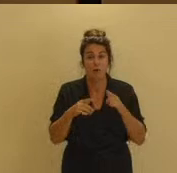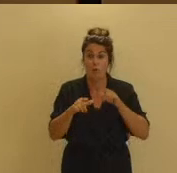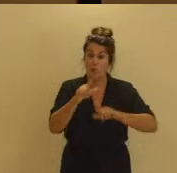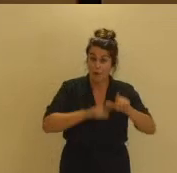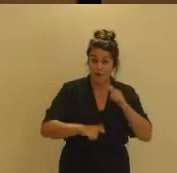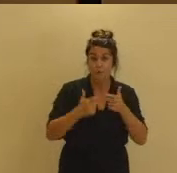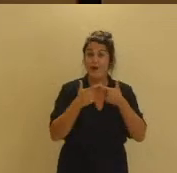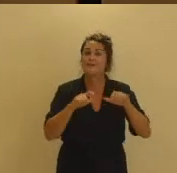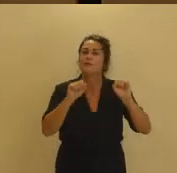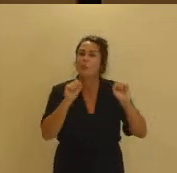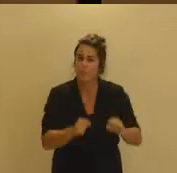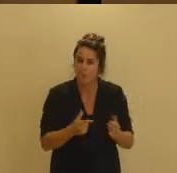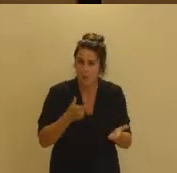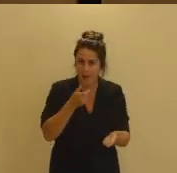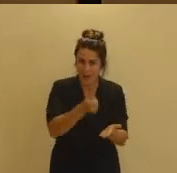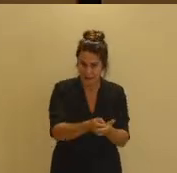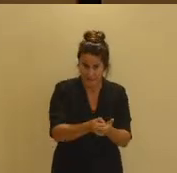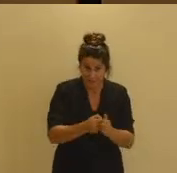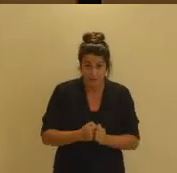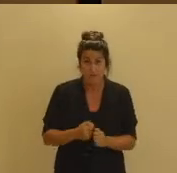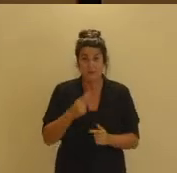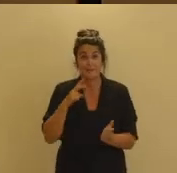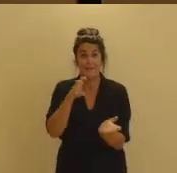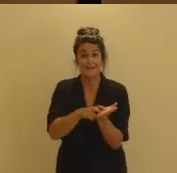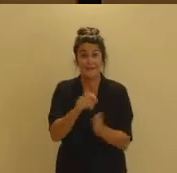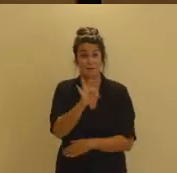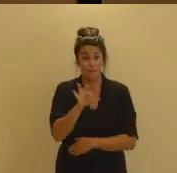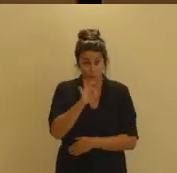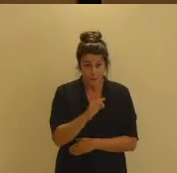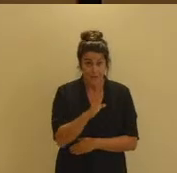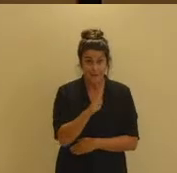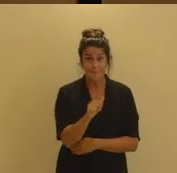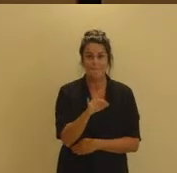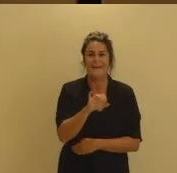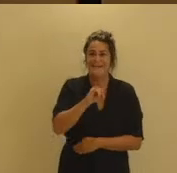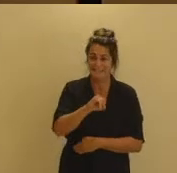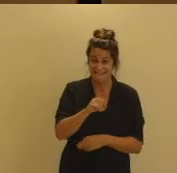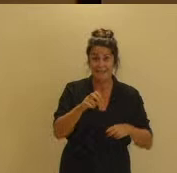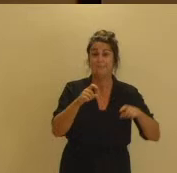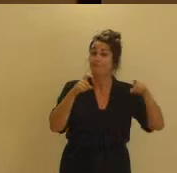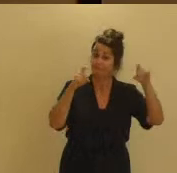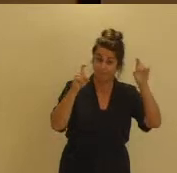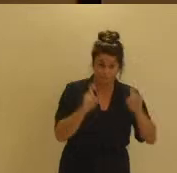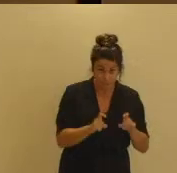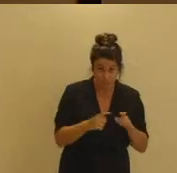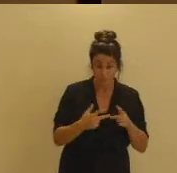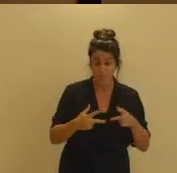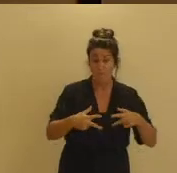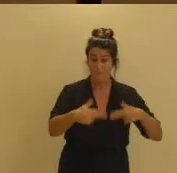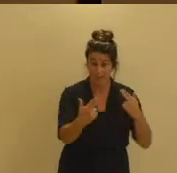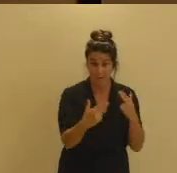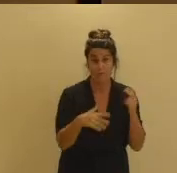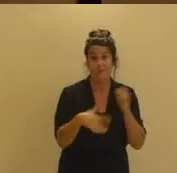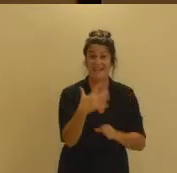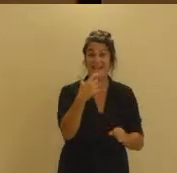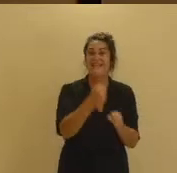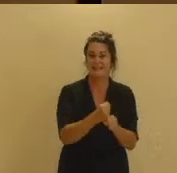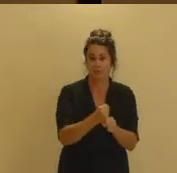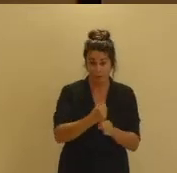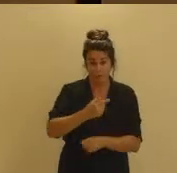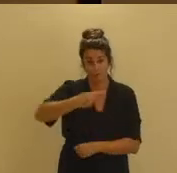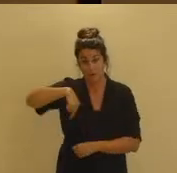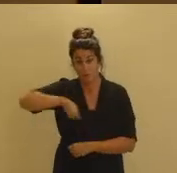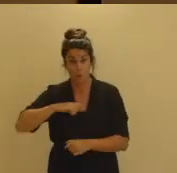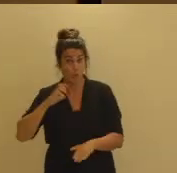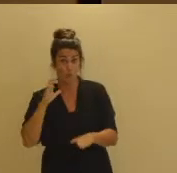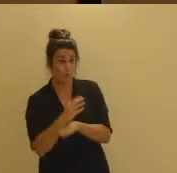location-accession, sont exonérés de taxes de foncier bâti pendant 15 ans de plein droit. Les collectivités ne peuvent pas s'y